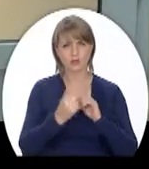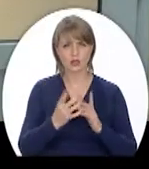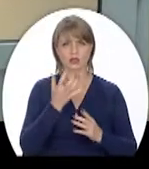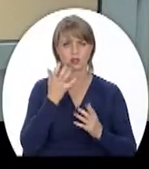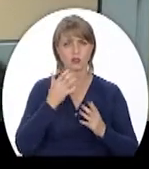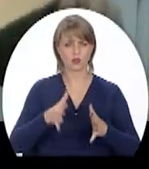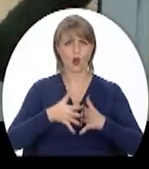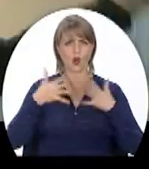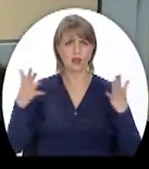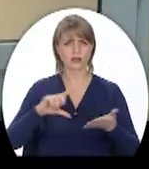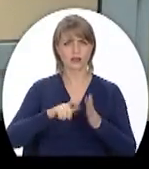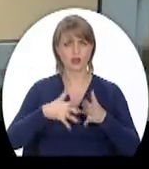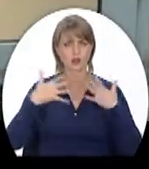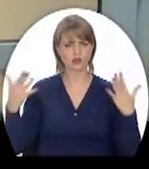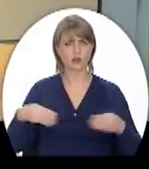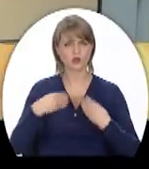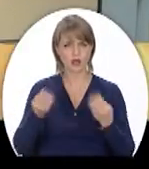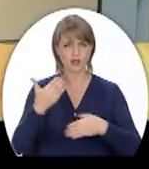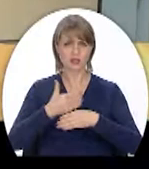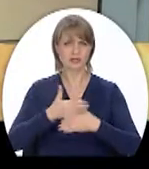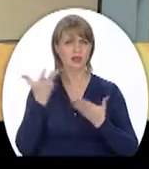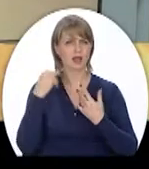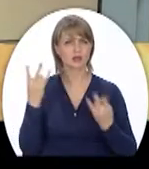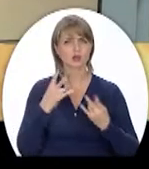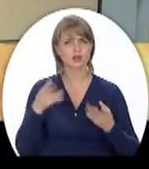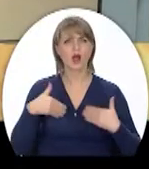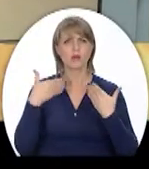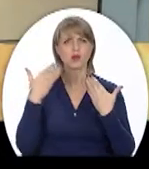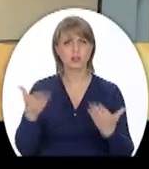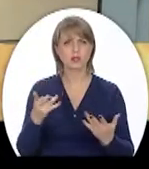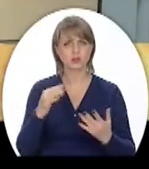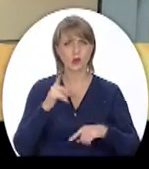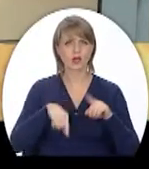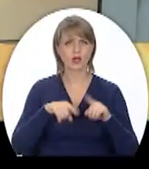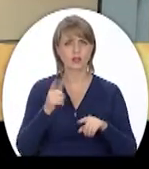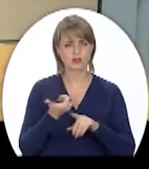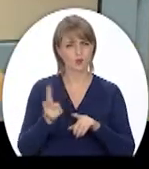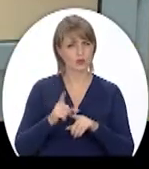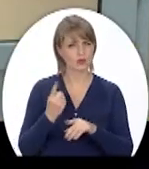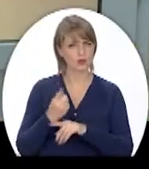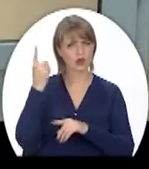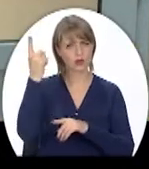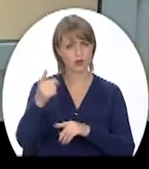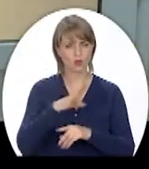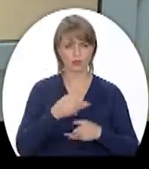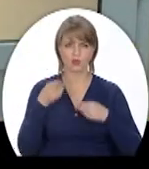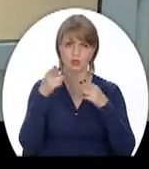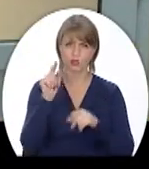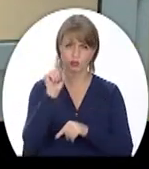аудиторию большую дали, и сцена, когда вам нужна, пожалуйста. Но родителям очень далеко было ездить туда, потому